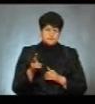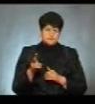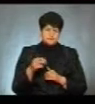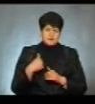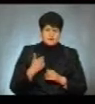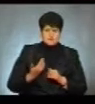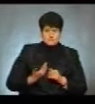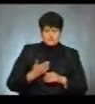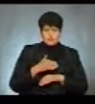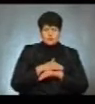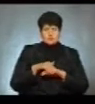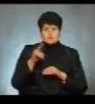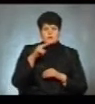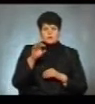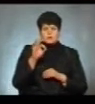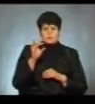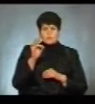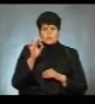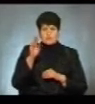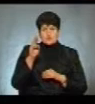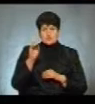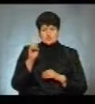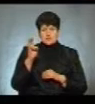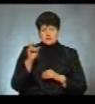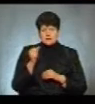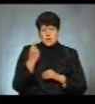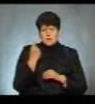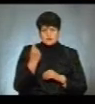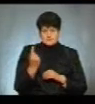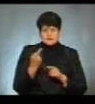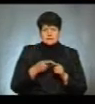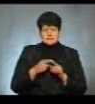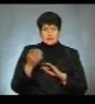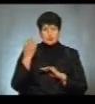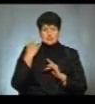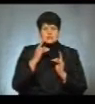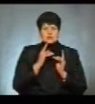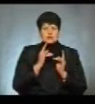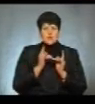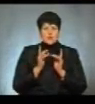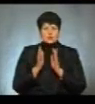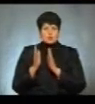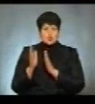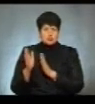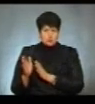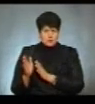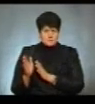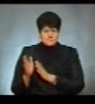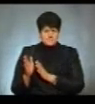Я живу по вулиці Дорошенка 1. Це колишній гуртожиток.